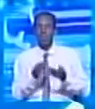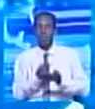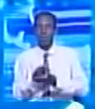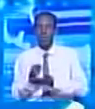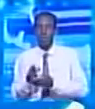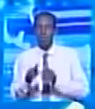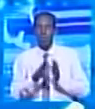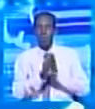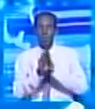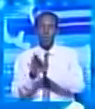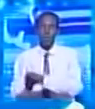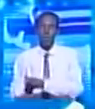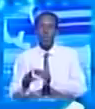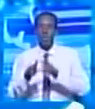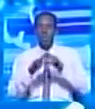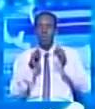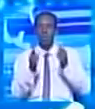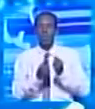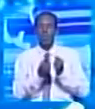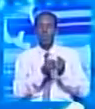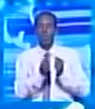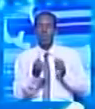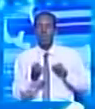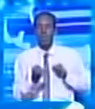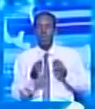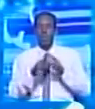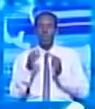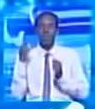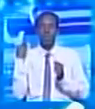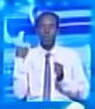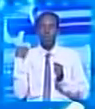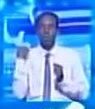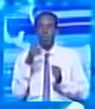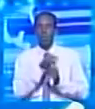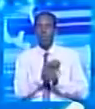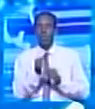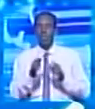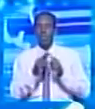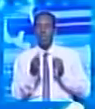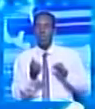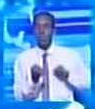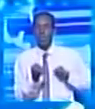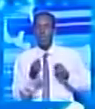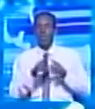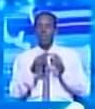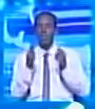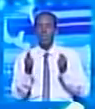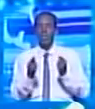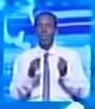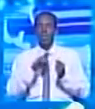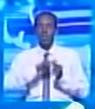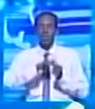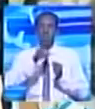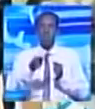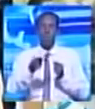besoin. Dans le reste de l'actualité, le général du corps d'armée, Zakaria Cheikh Ibrahim, chef d'état-major général des armées, s'est